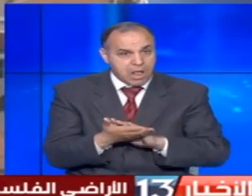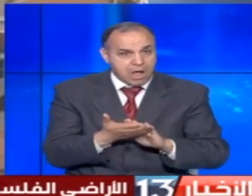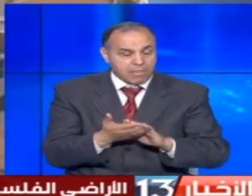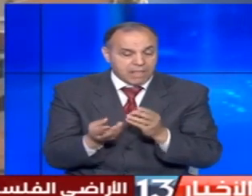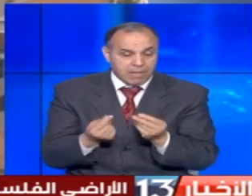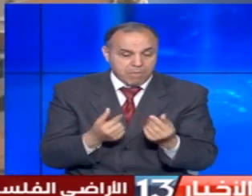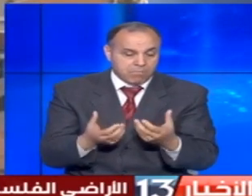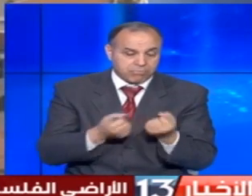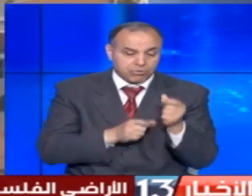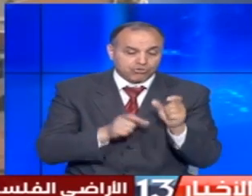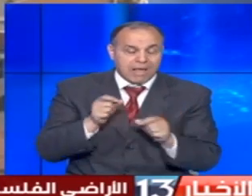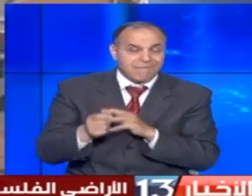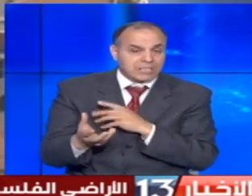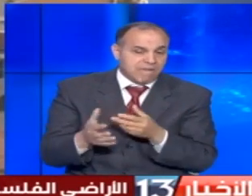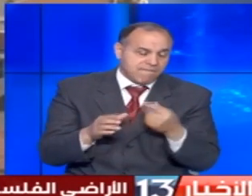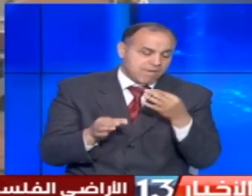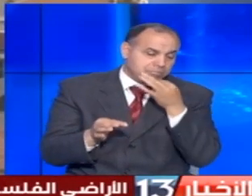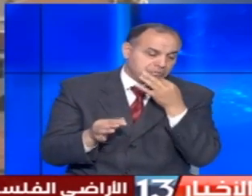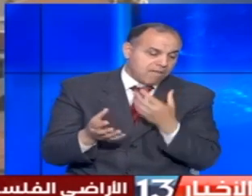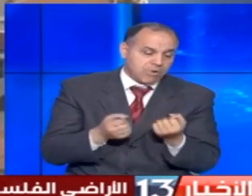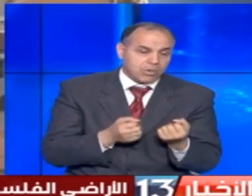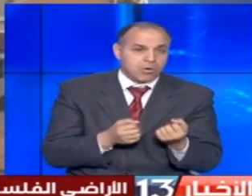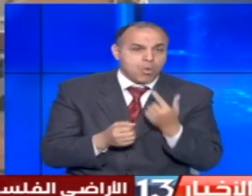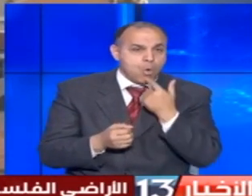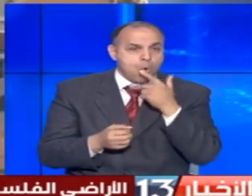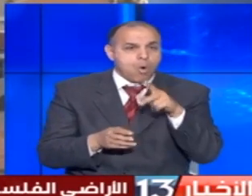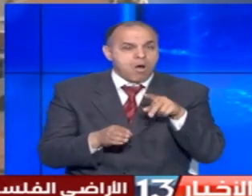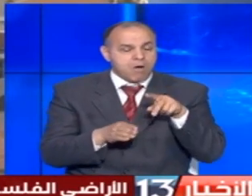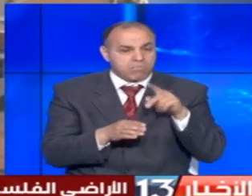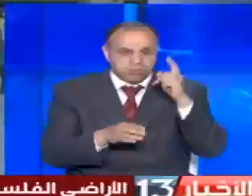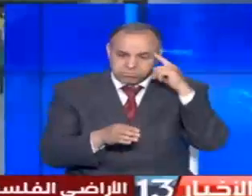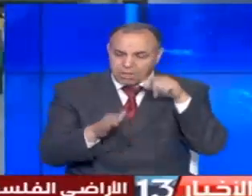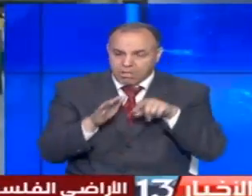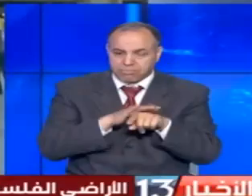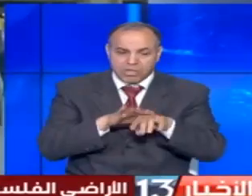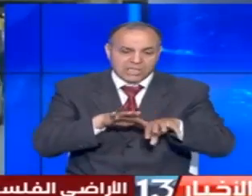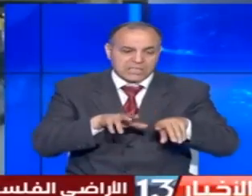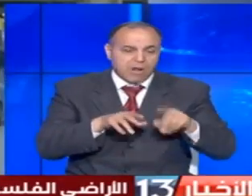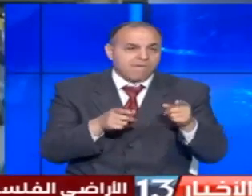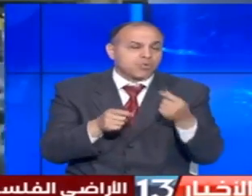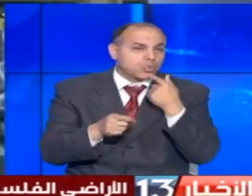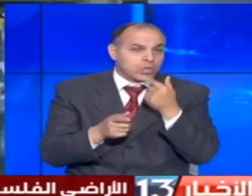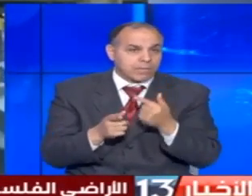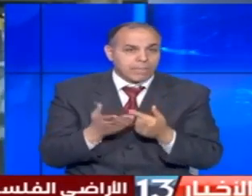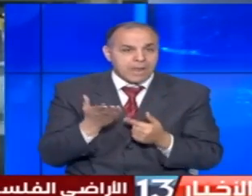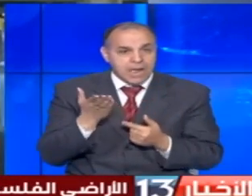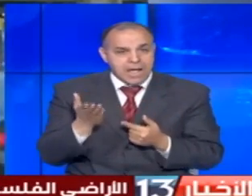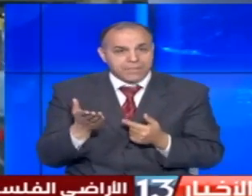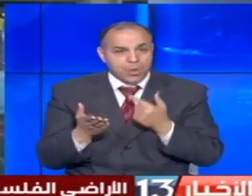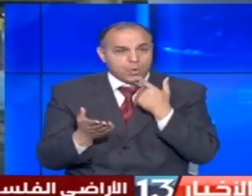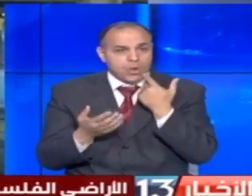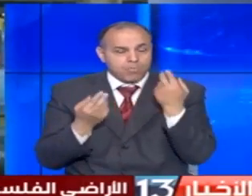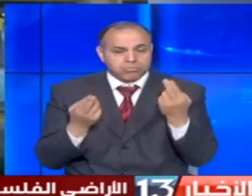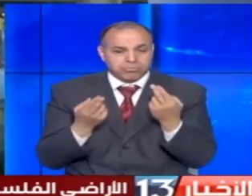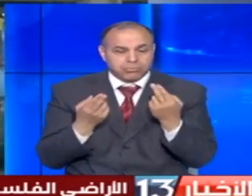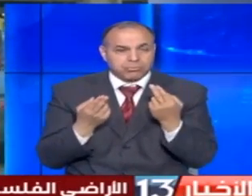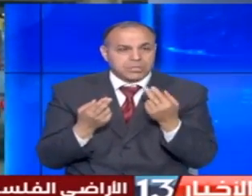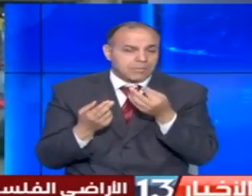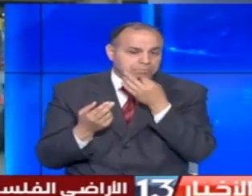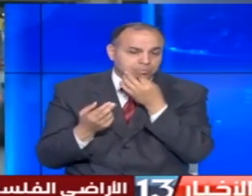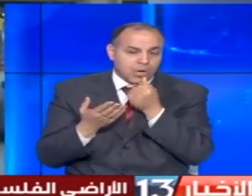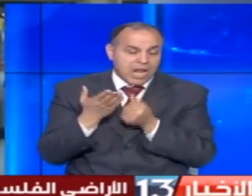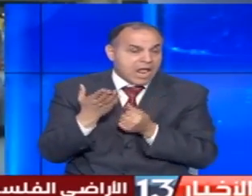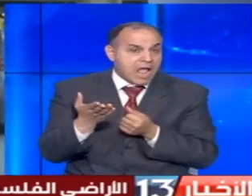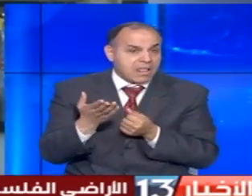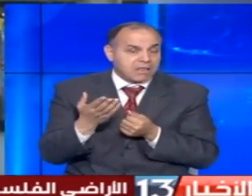الطبيعيه للشعب الفلسطيني وممارسته لقر سنه وسرقه امواله يحول دون القدره على الاستفاده من